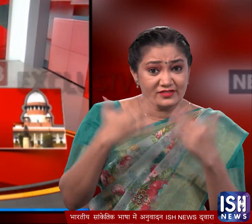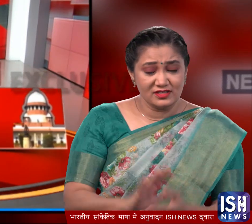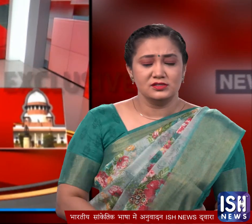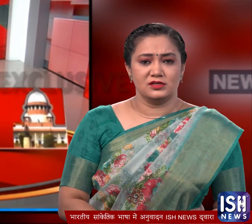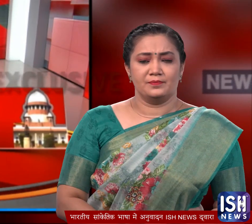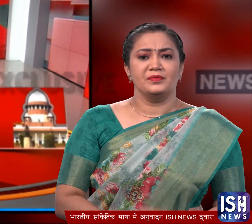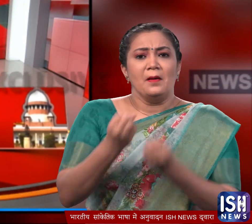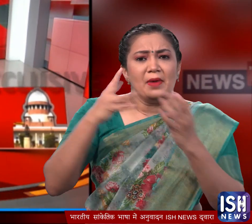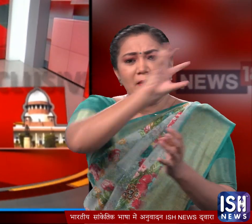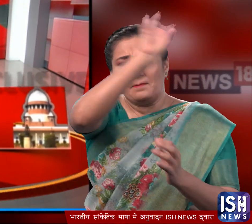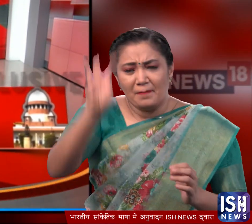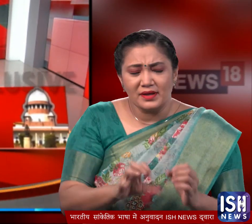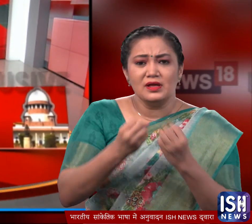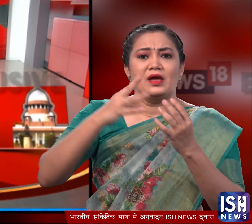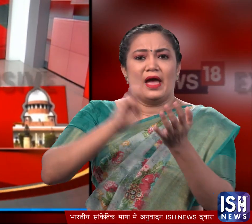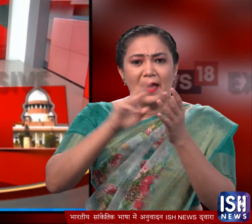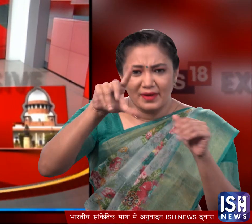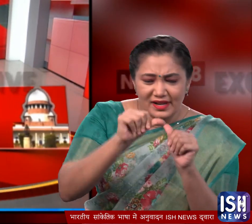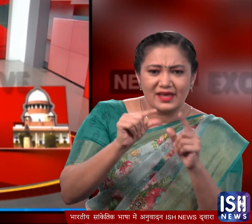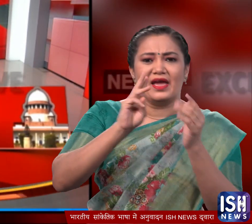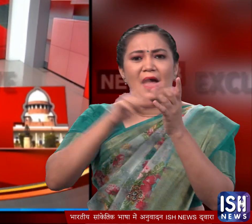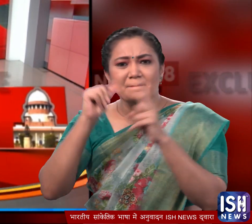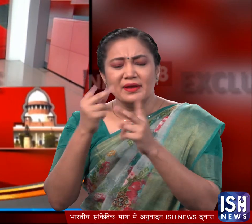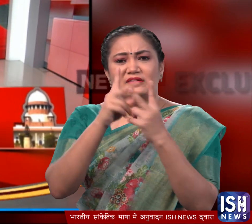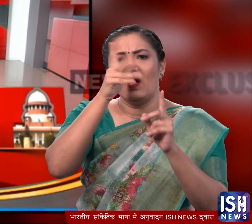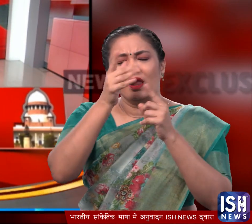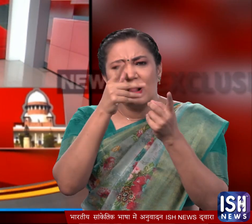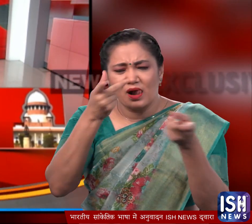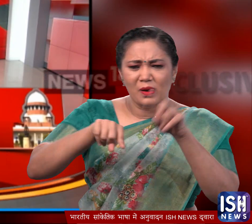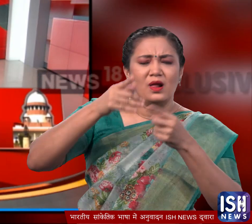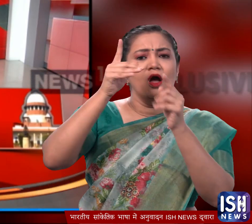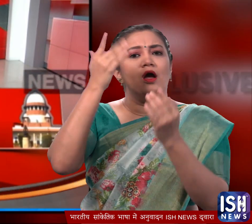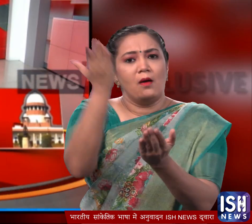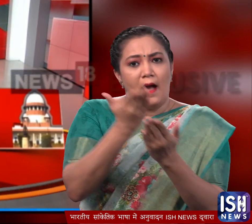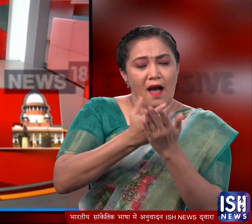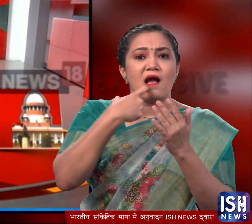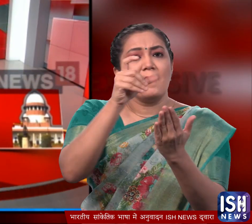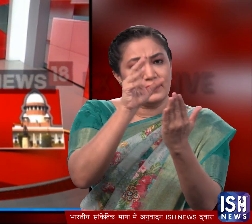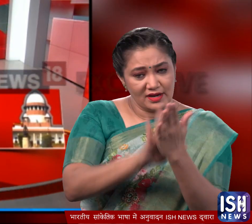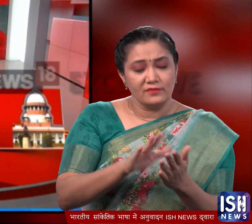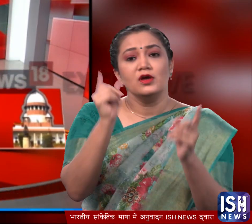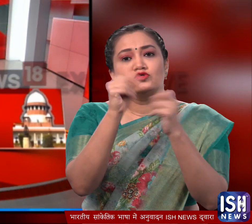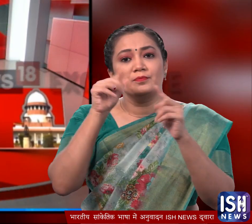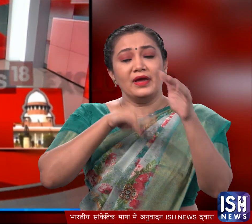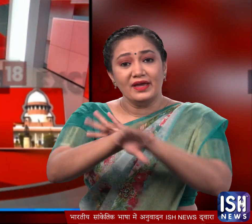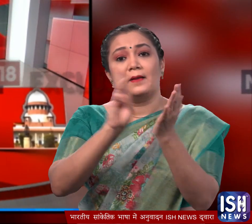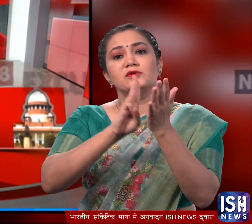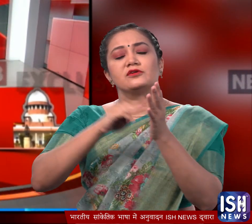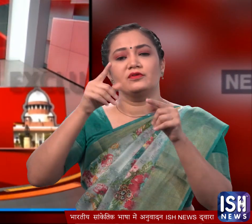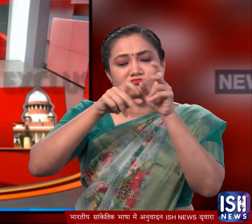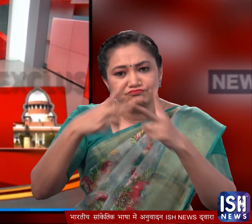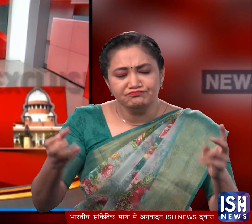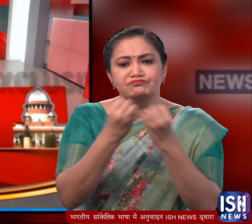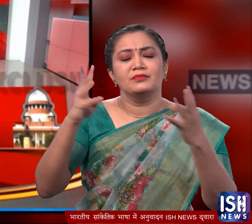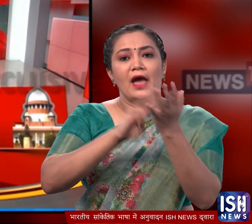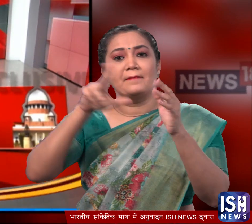गई थी, जिसमें बताया गया था कि कई राज्यों में सांसदों और विधायकों के खिलाफ दर्ज मुकदमे वापस ले लिए गए, जिनमें उत्तर प्रदेश के मुजफ्फरनगर